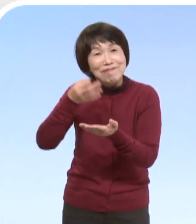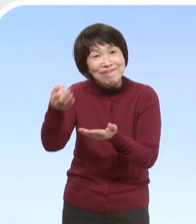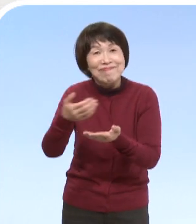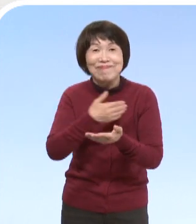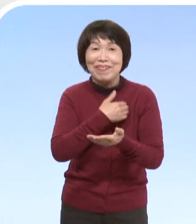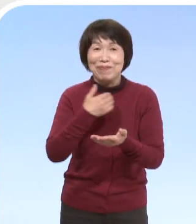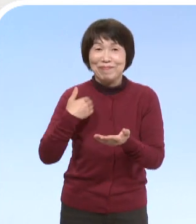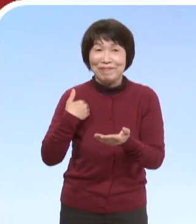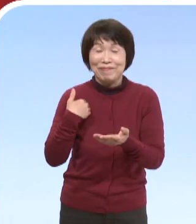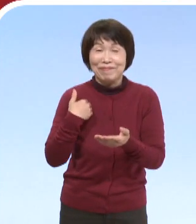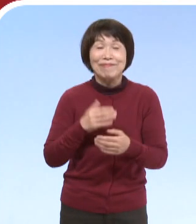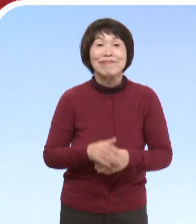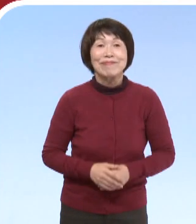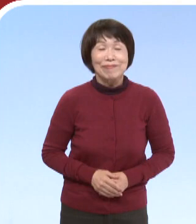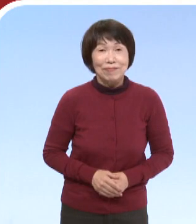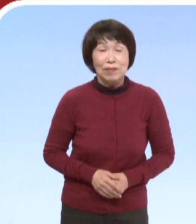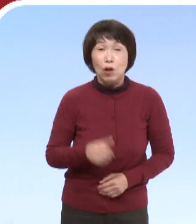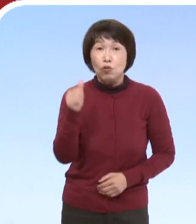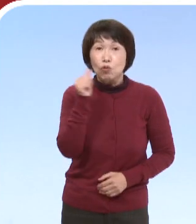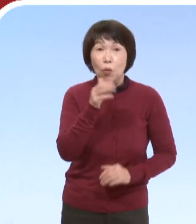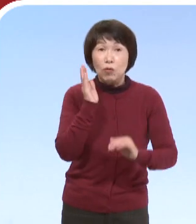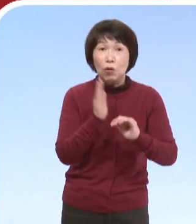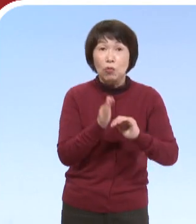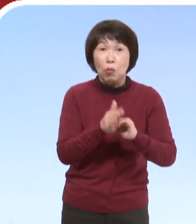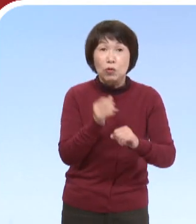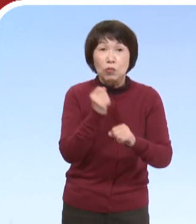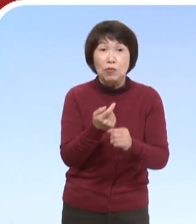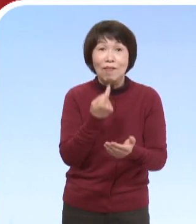。 ご紹介した料理は